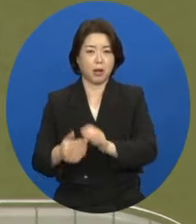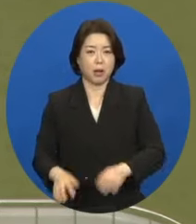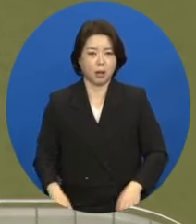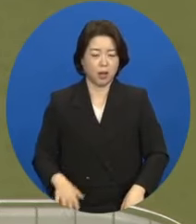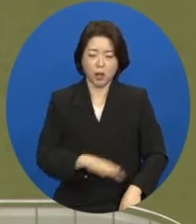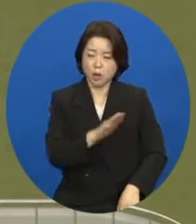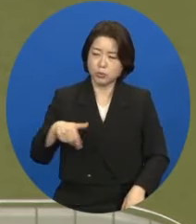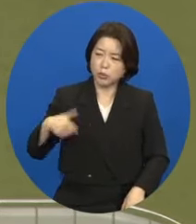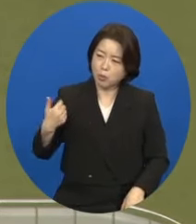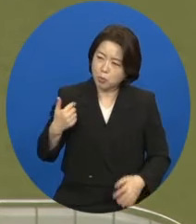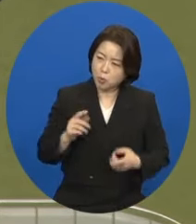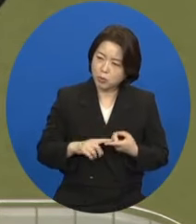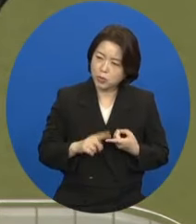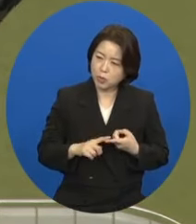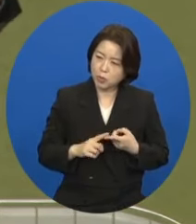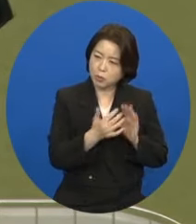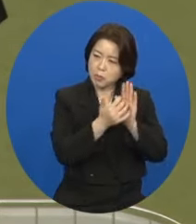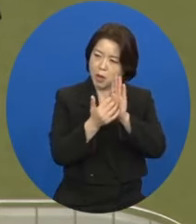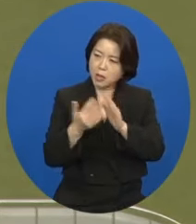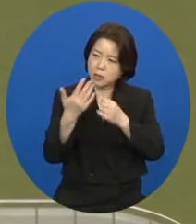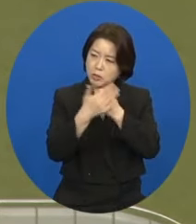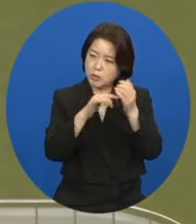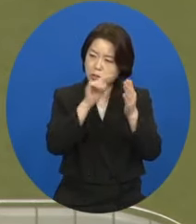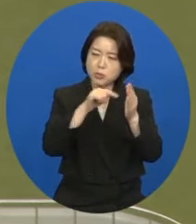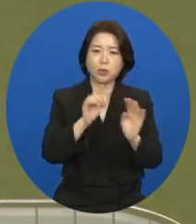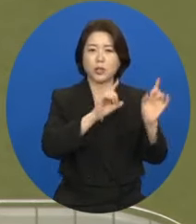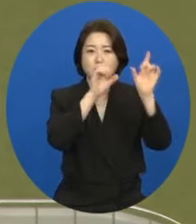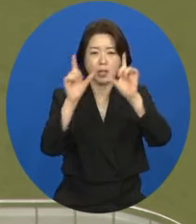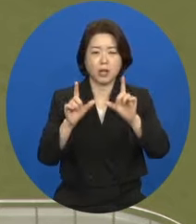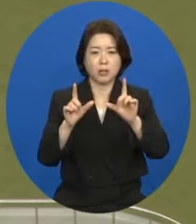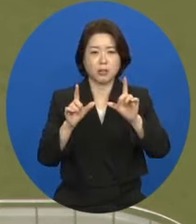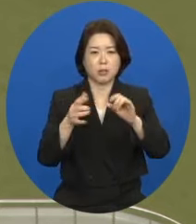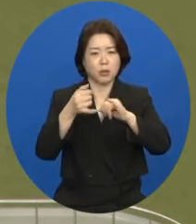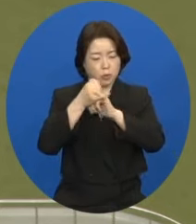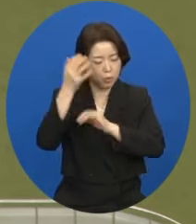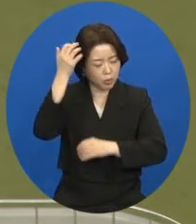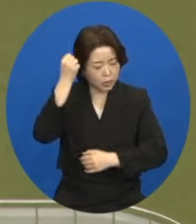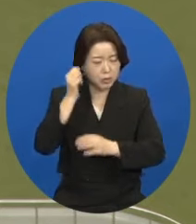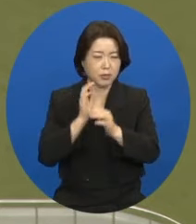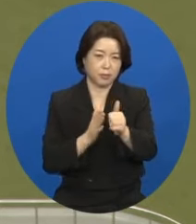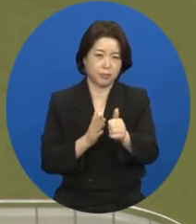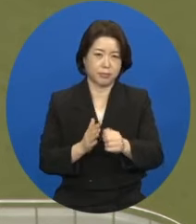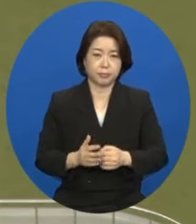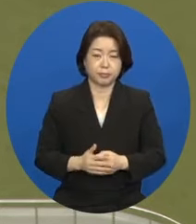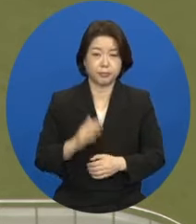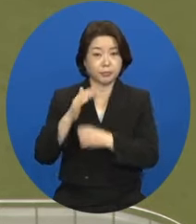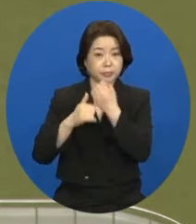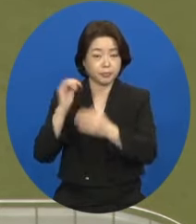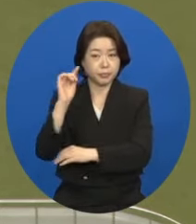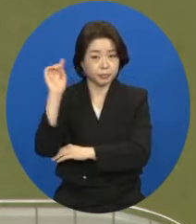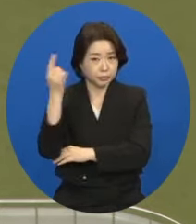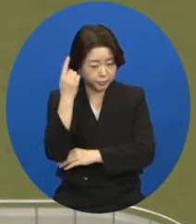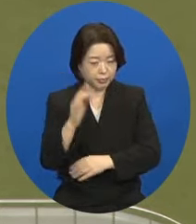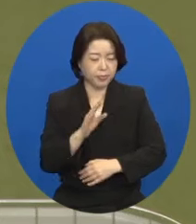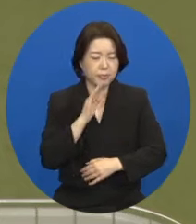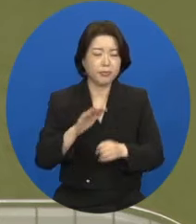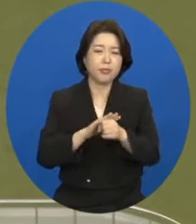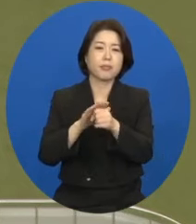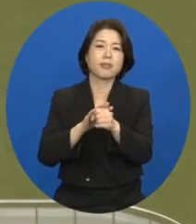채 막아주신 은혜 속에 우리가 살아가고 있음을 알아야 됩니다. 하나님께서 다윗을 너무